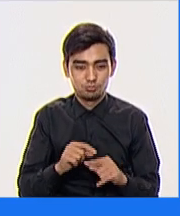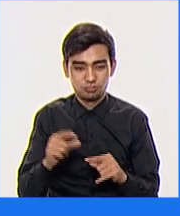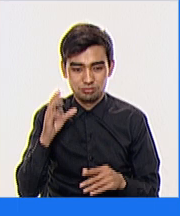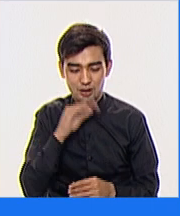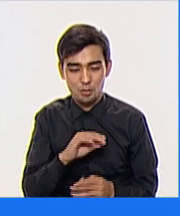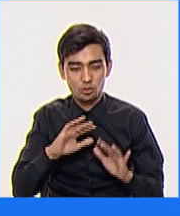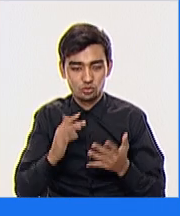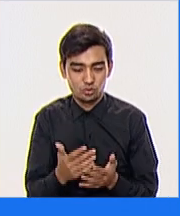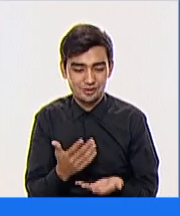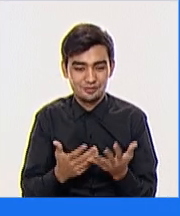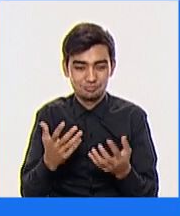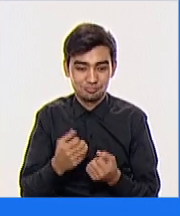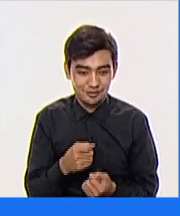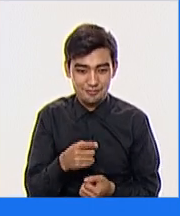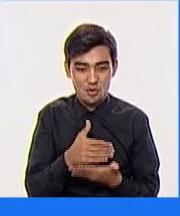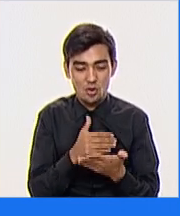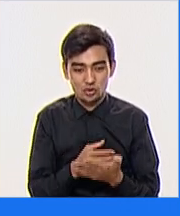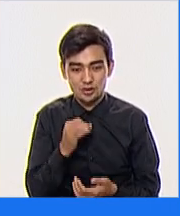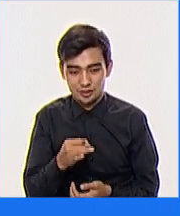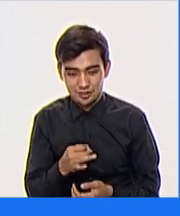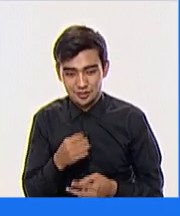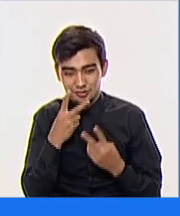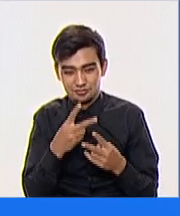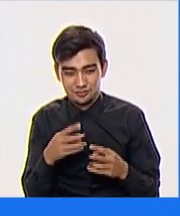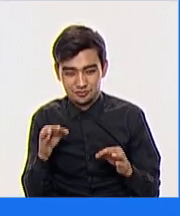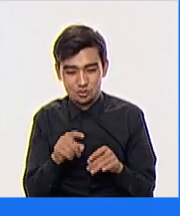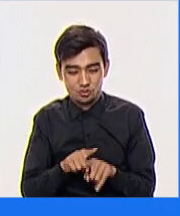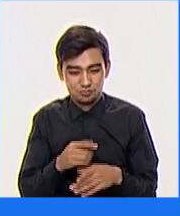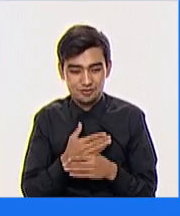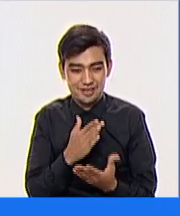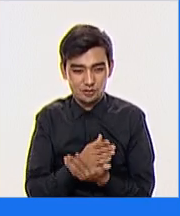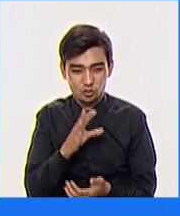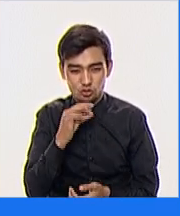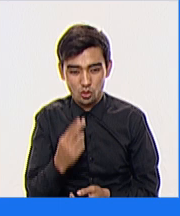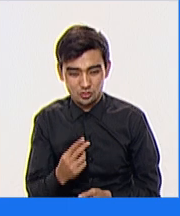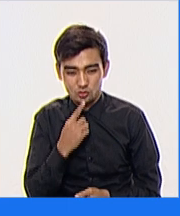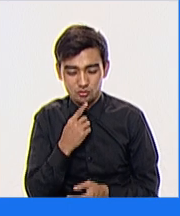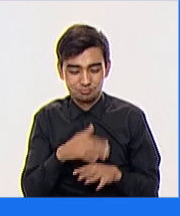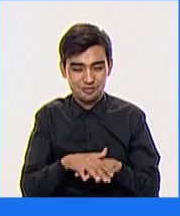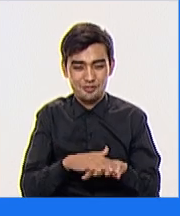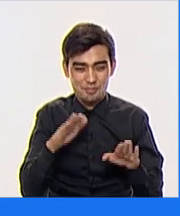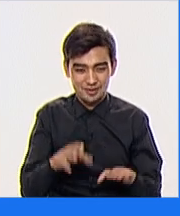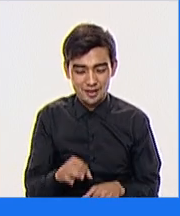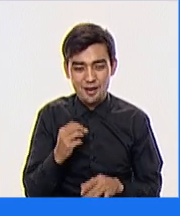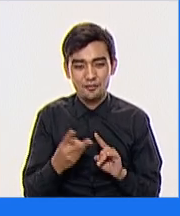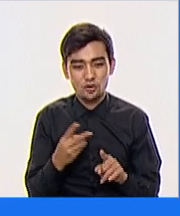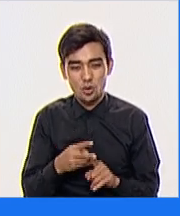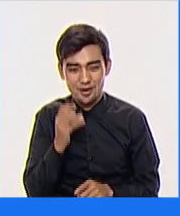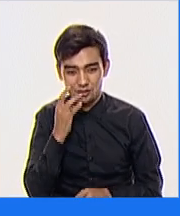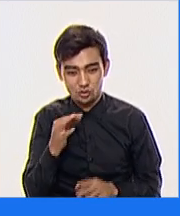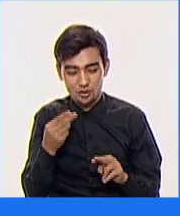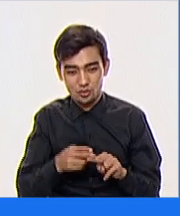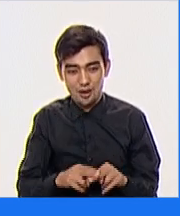В случае принятия этого предложения, несмотря на обеспеченность социально уязвимых слоев населения второй категории